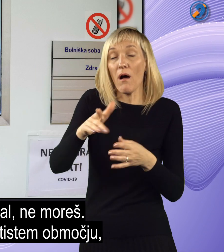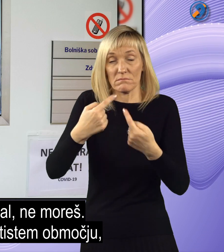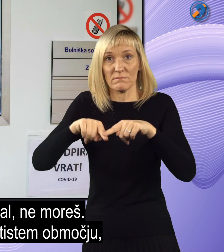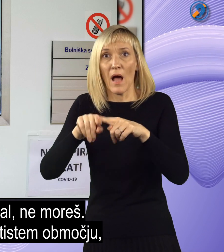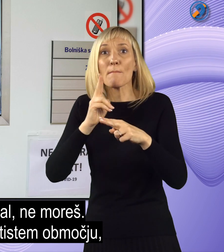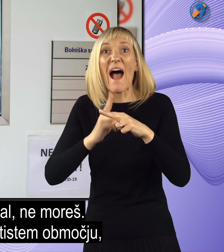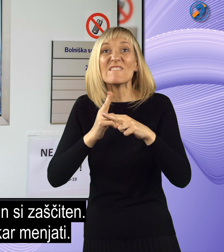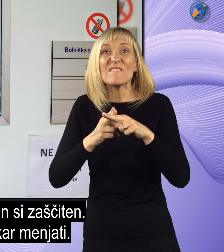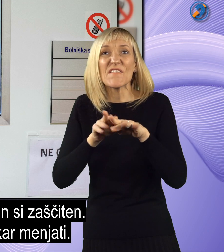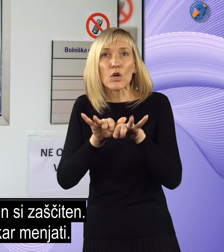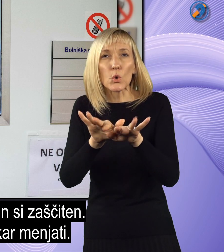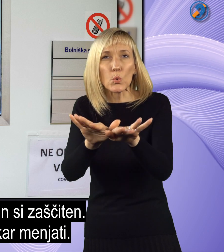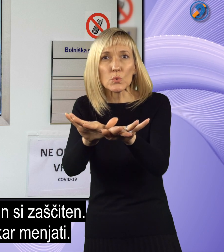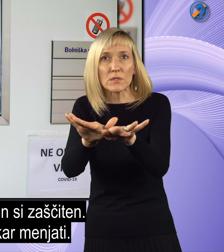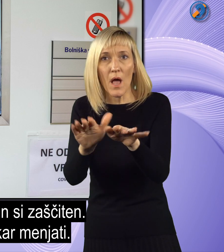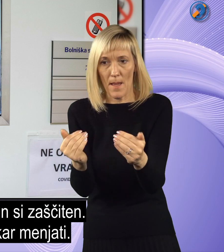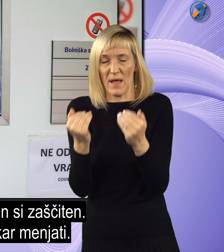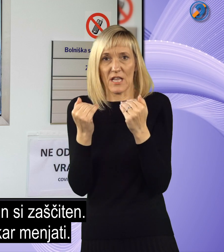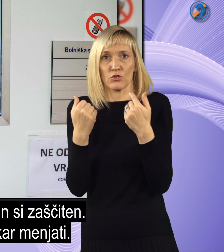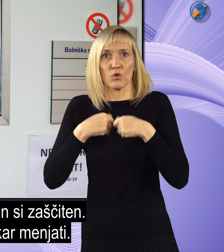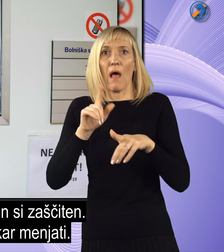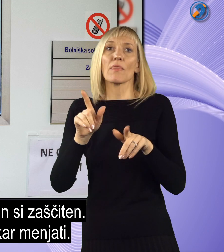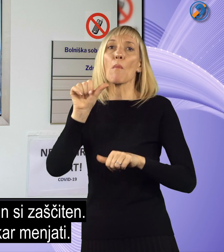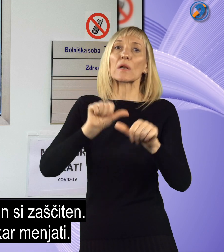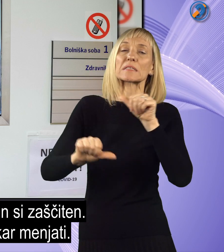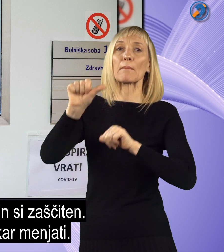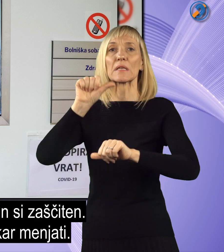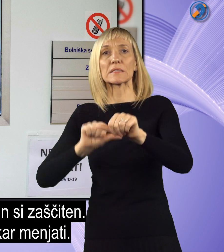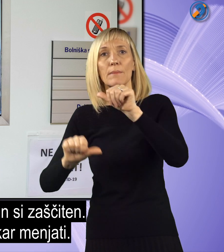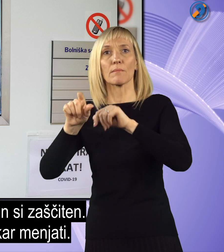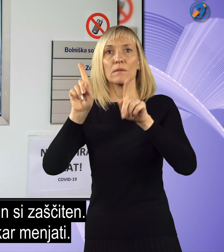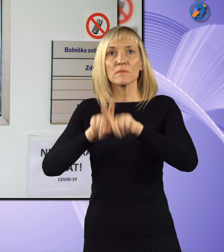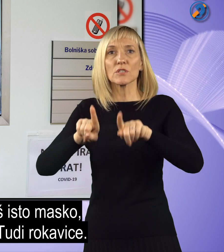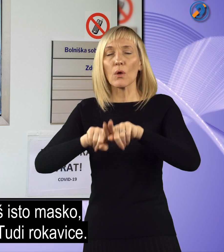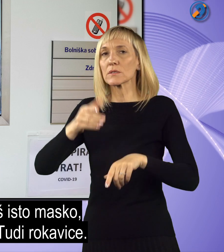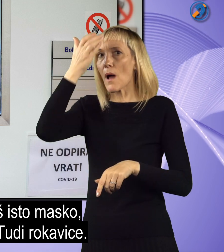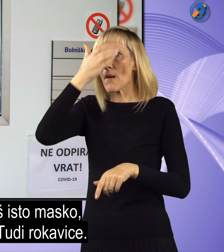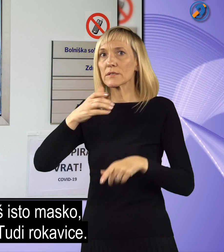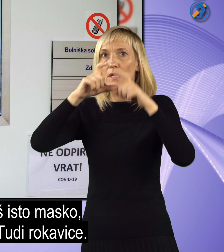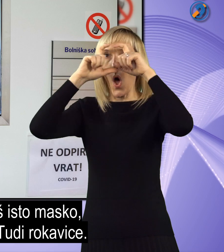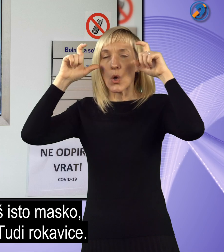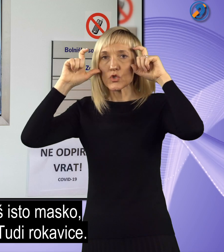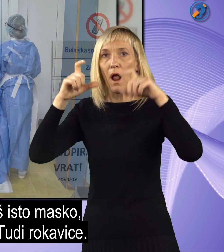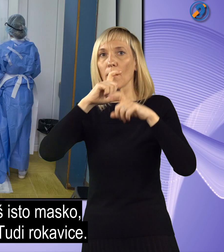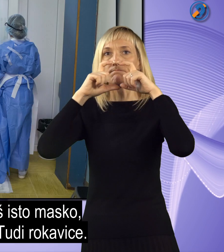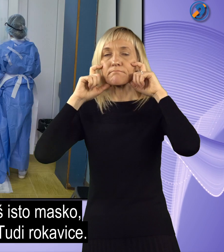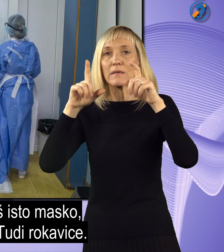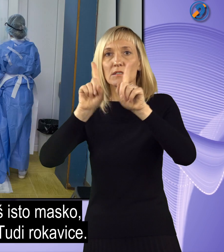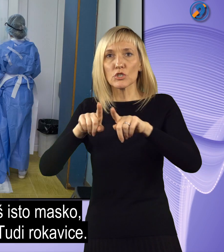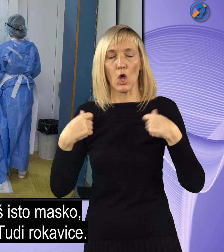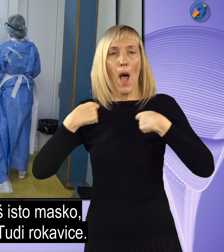tistem območju, kjer so virusi in si zaščiten, ne moreš kar menjati. Skozi imaš isto masko,